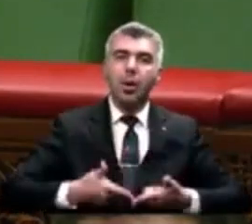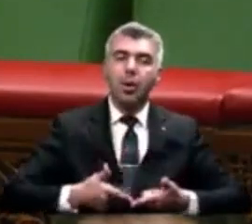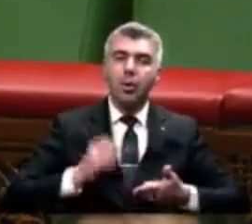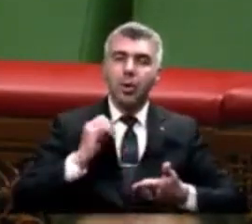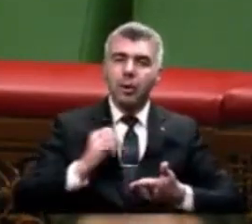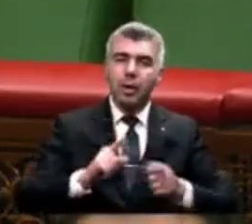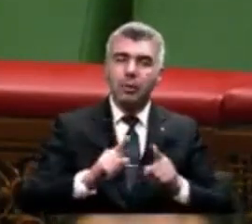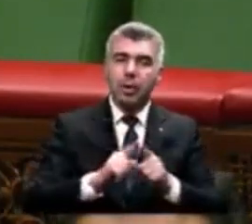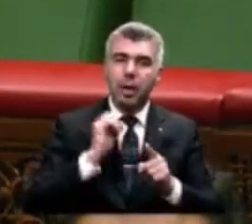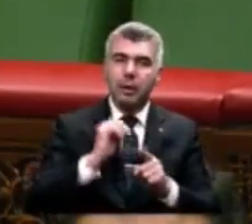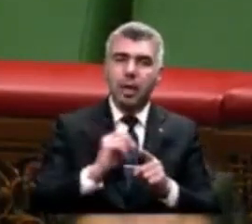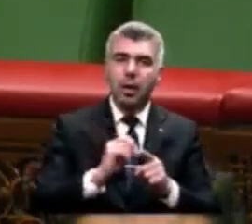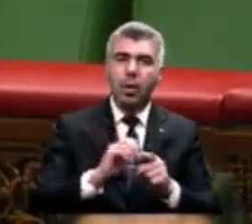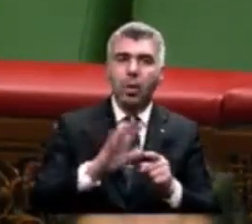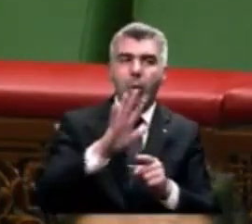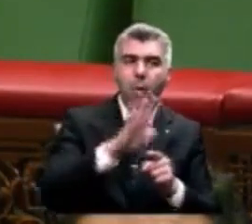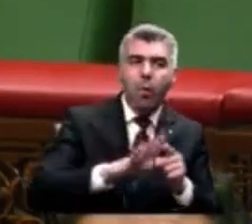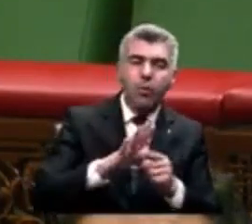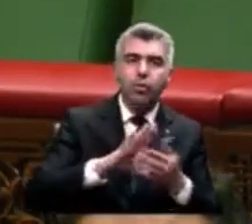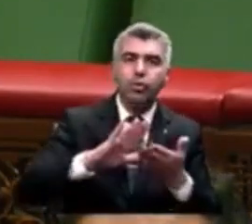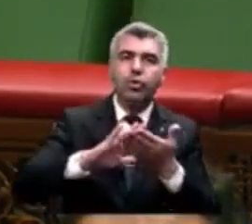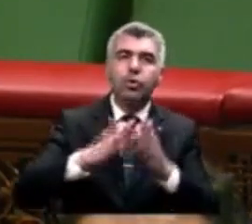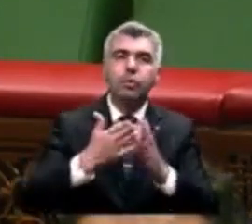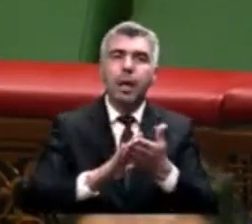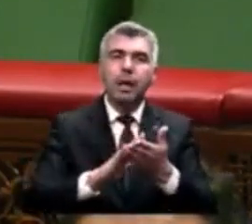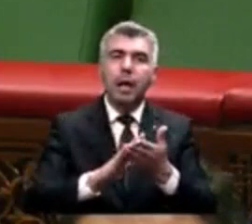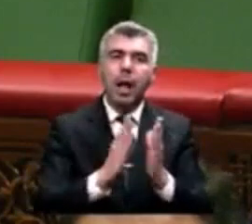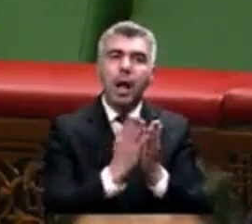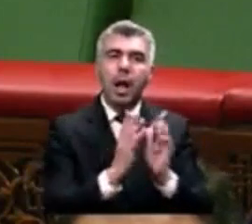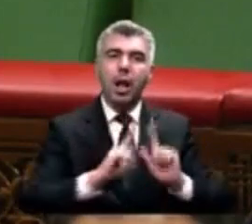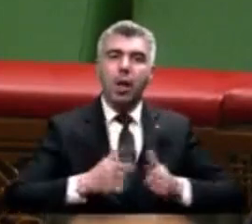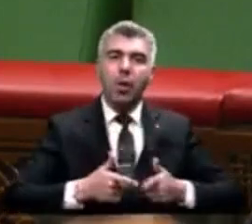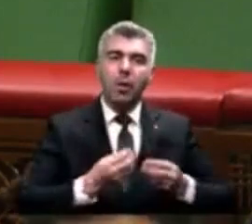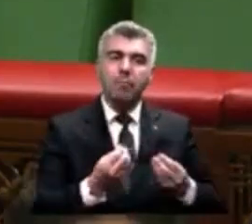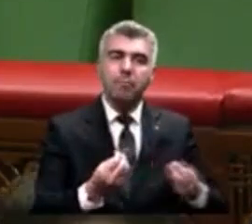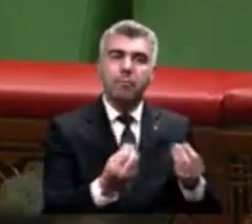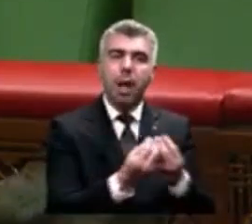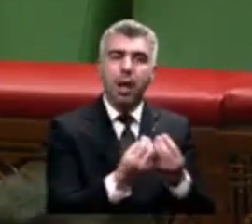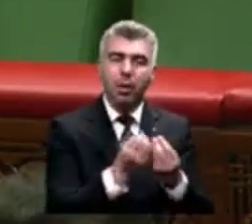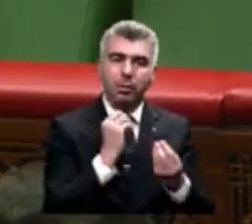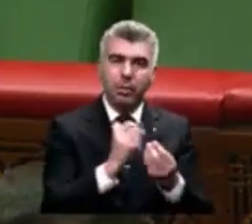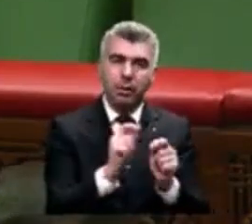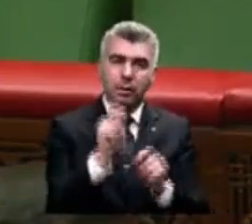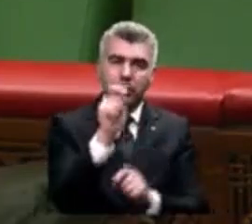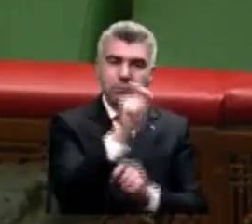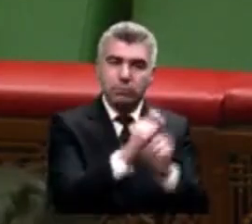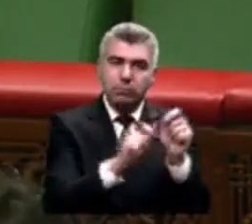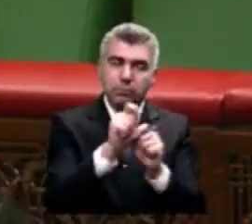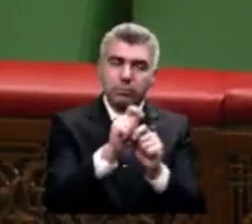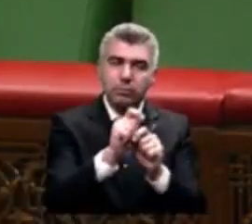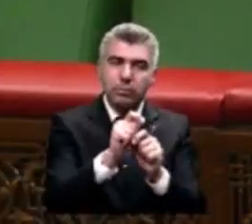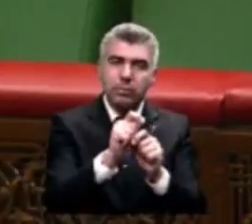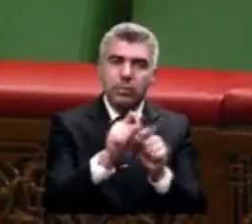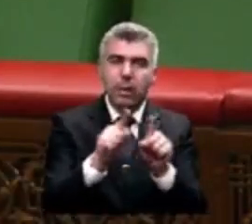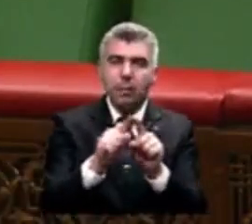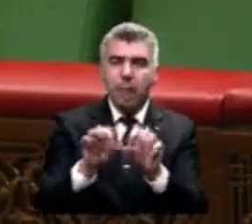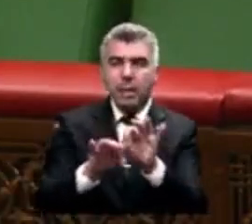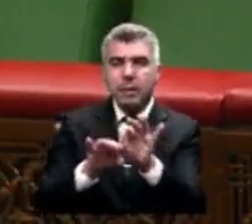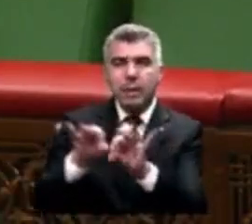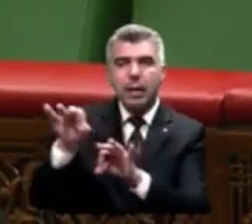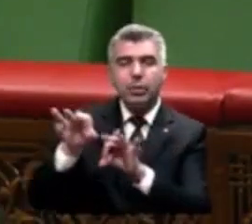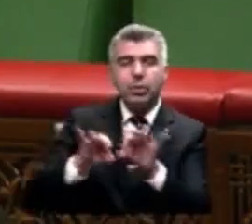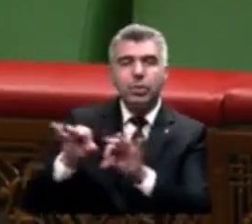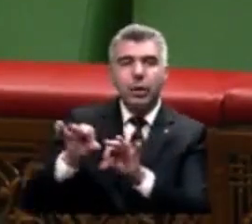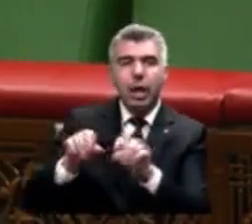مؤسسة محمد السادس للأعمال الاجتماعية، كما ندعوكم إلى استكمال وتنزيل كل الاستراتيجيات التي تعزز